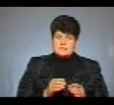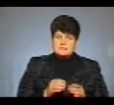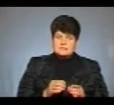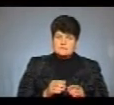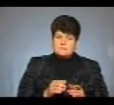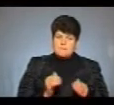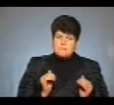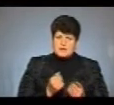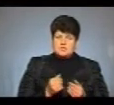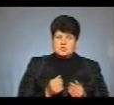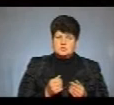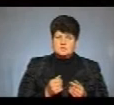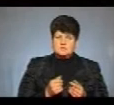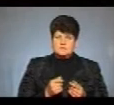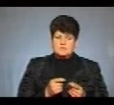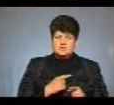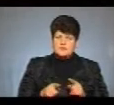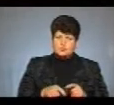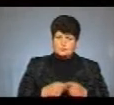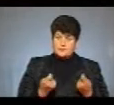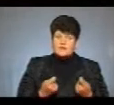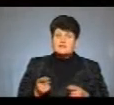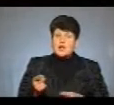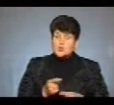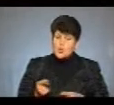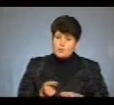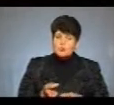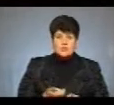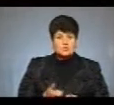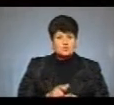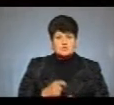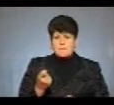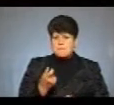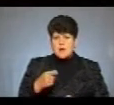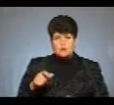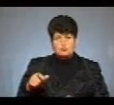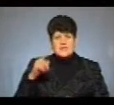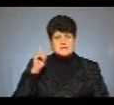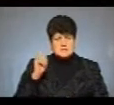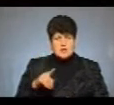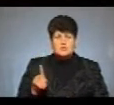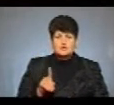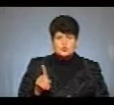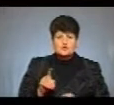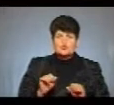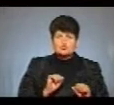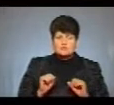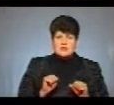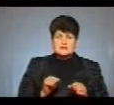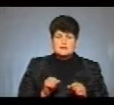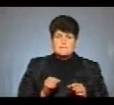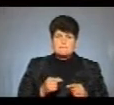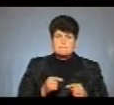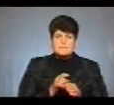ще хочу додати, на жаль, в Тернополі дуже мало людей знає, що в розпорядженні піротехнічної